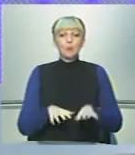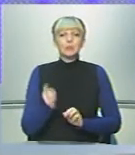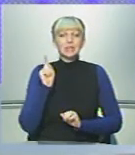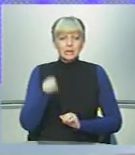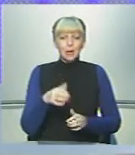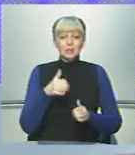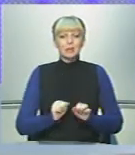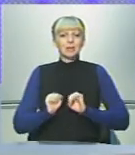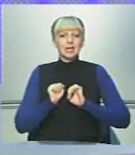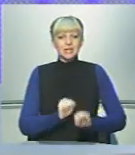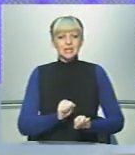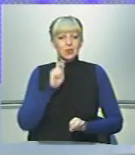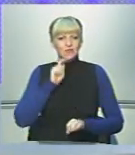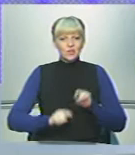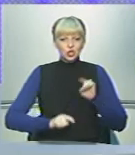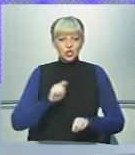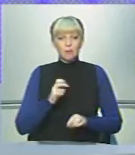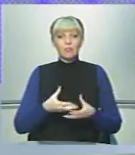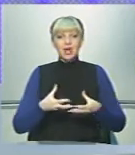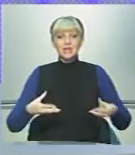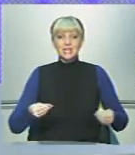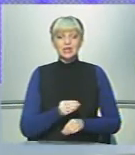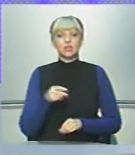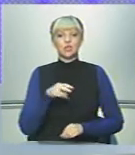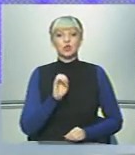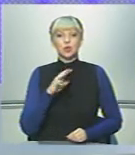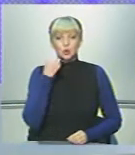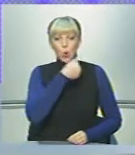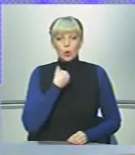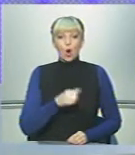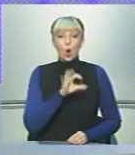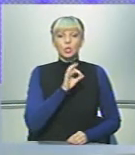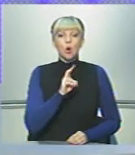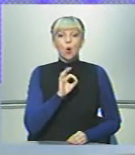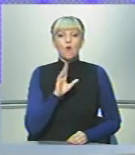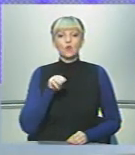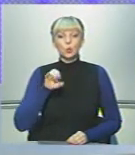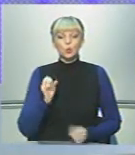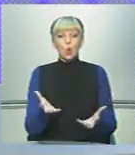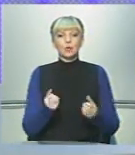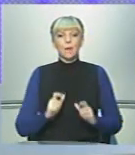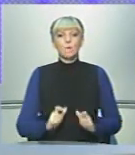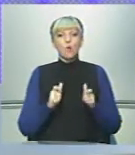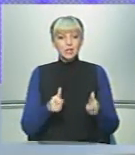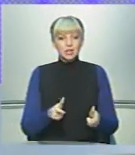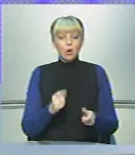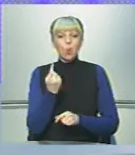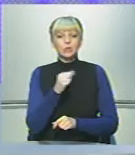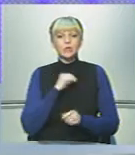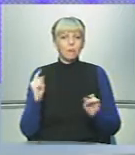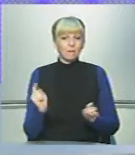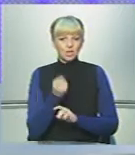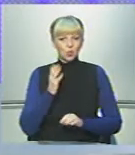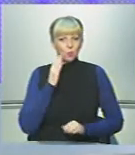там, серед захисників вітчизни. Навесні 2014-го Олександр Ковтун отримав повістку і одним із